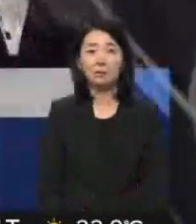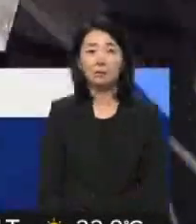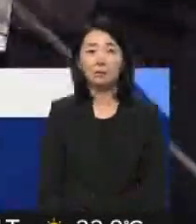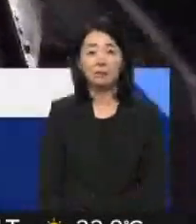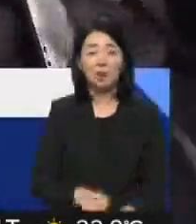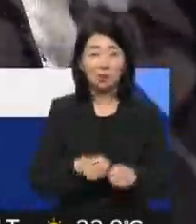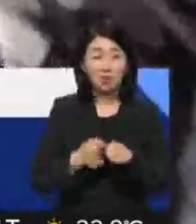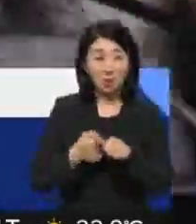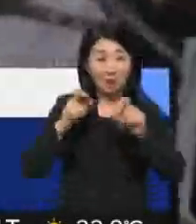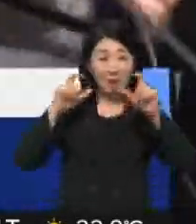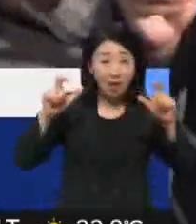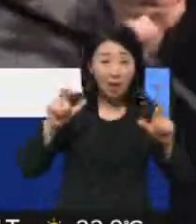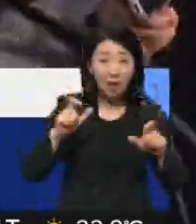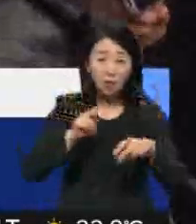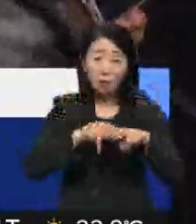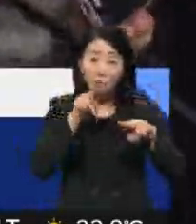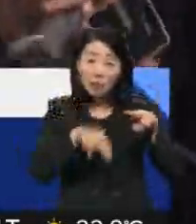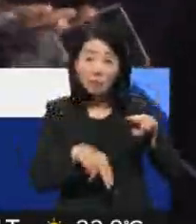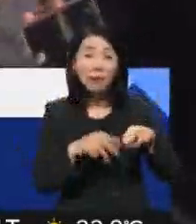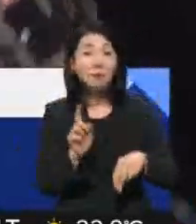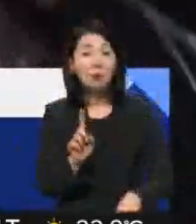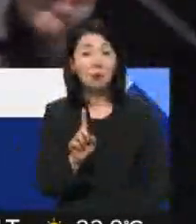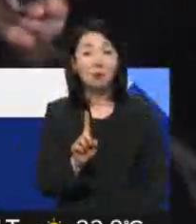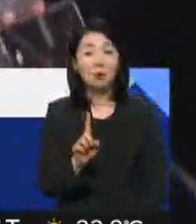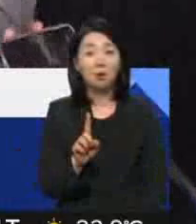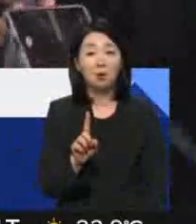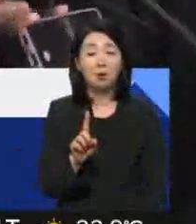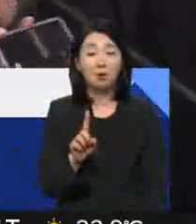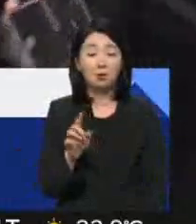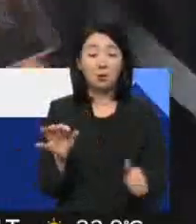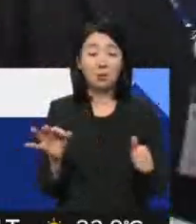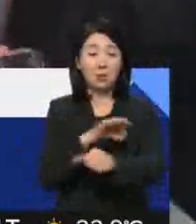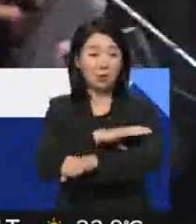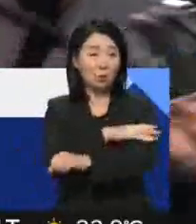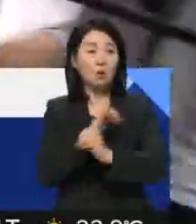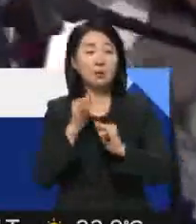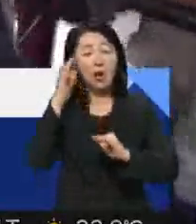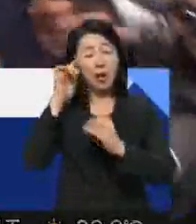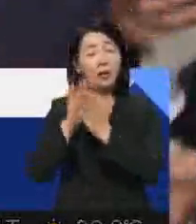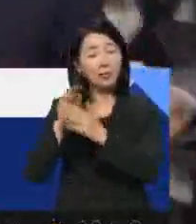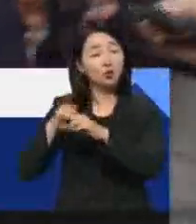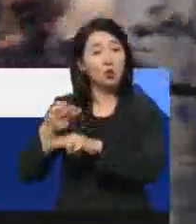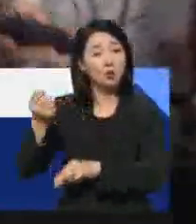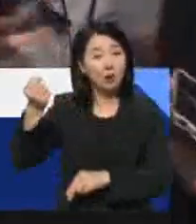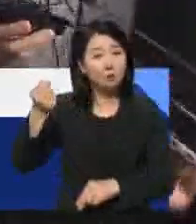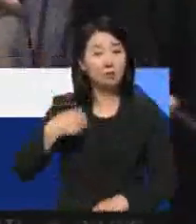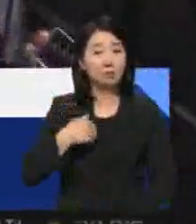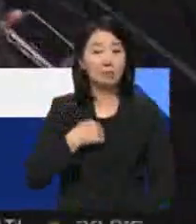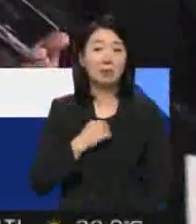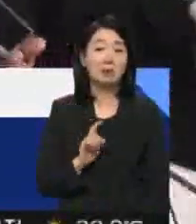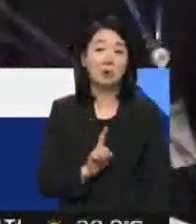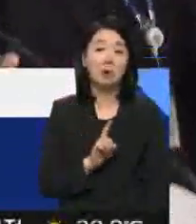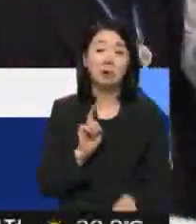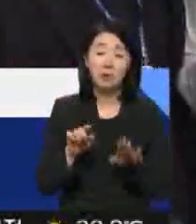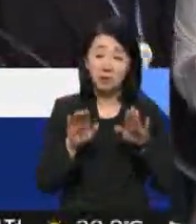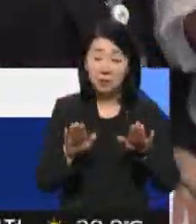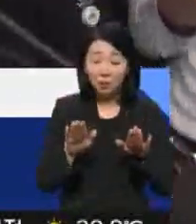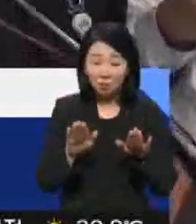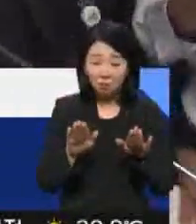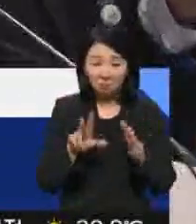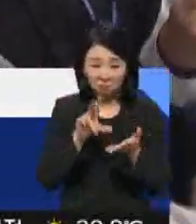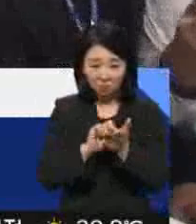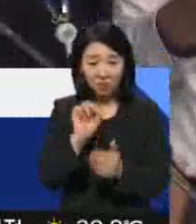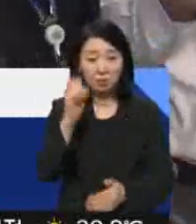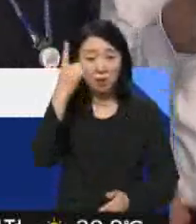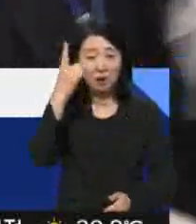경질론 나가는 사퇴론 나오는데 어떻게 보시나요? 그건 뭐 인사권자의 권한이시니까요. 저는 하여튼 뭐 이번에 그 계기를